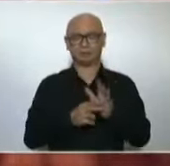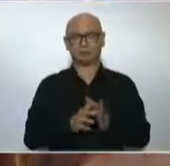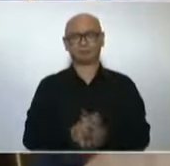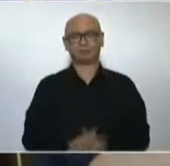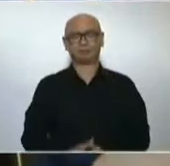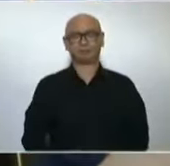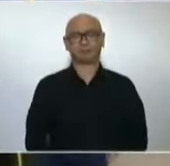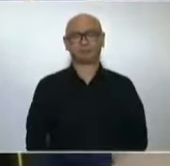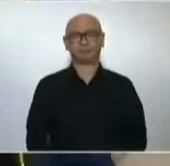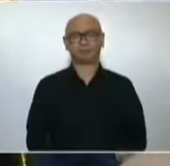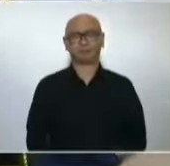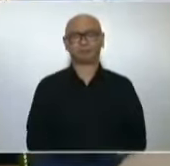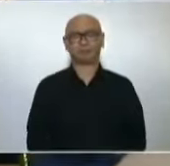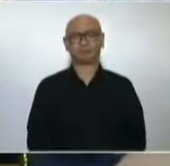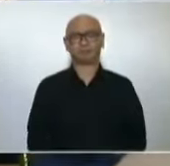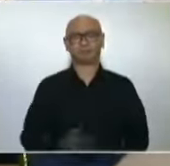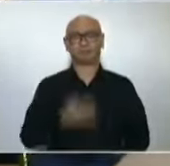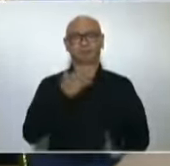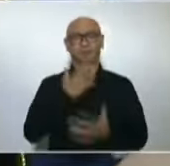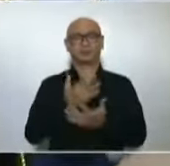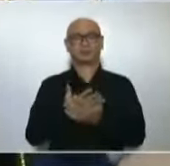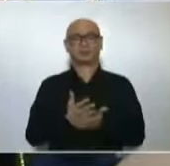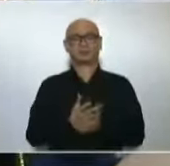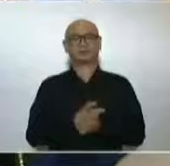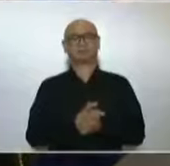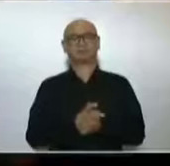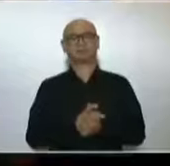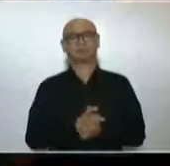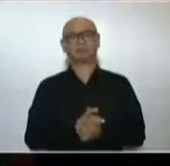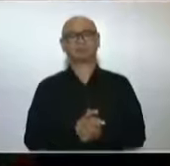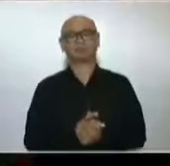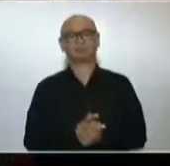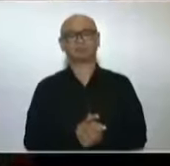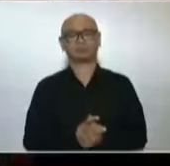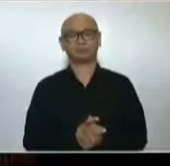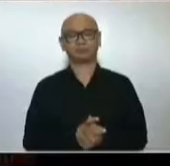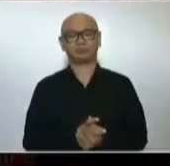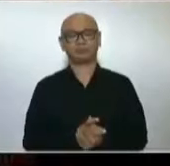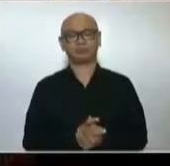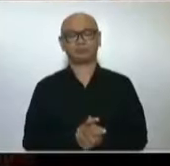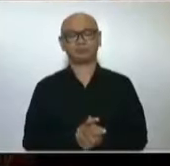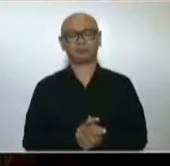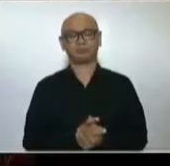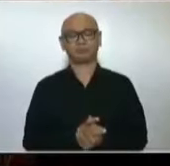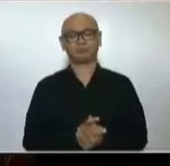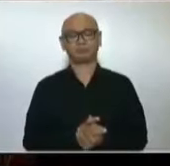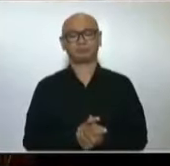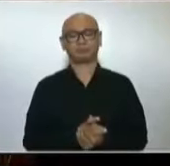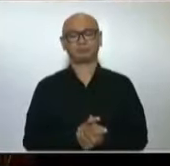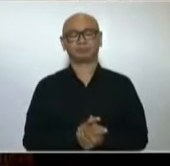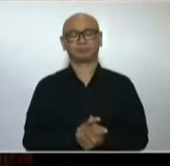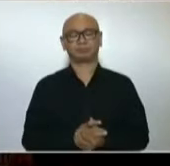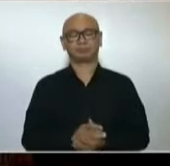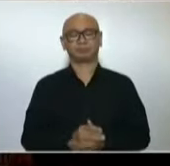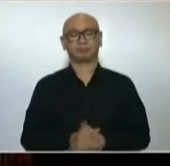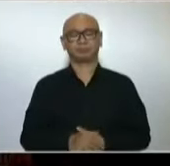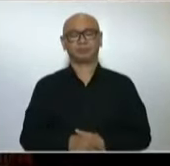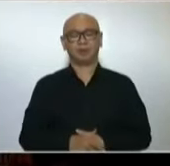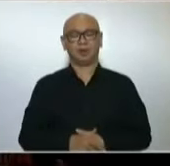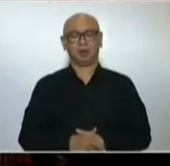kasih kita akan lanjutkan teman-teman kembali tenang terima kasih kita akan lanjutkan setelah kita tenang terima kasih